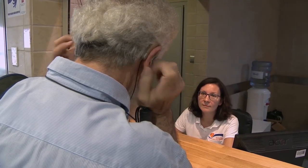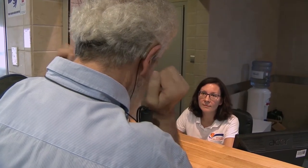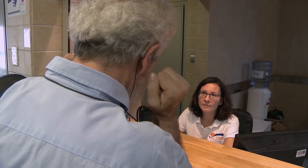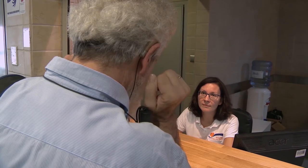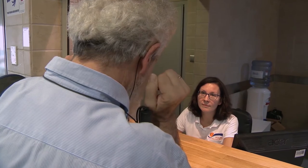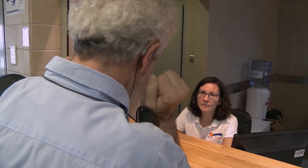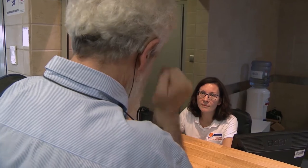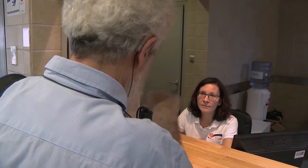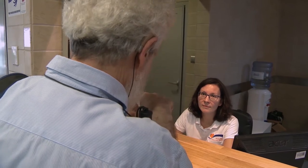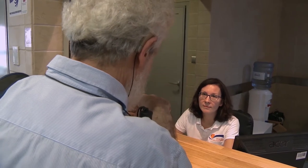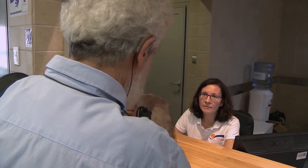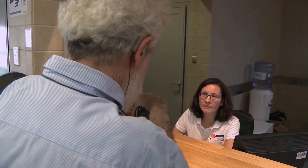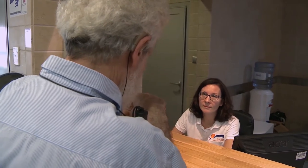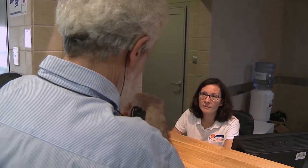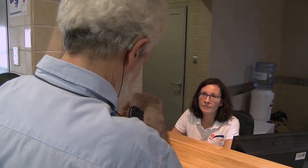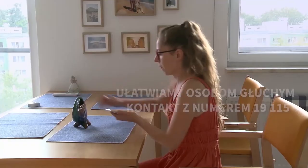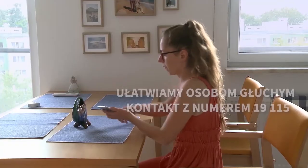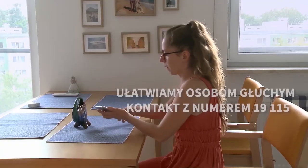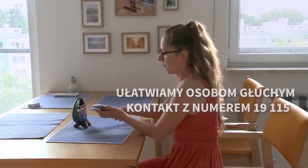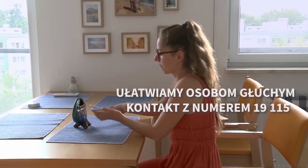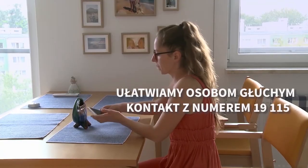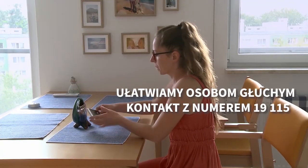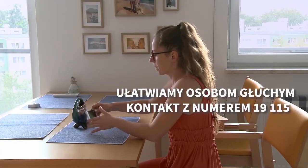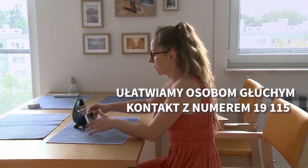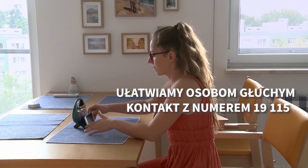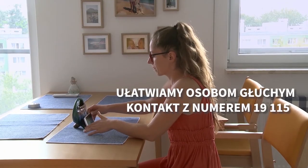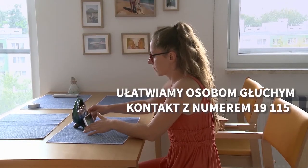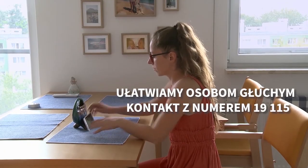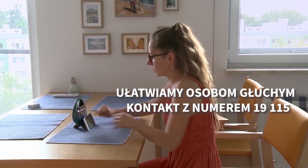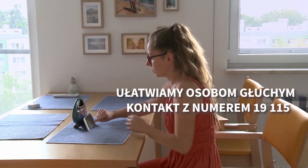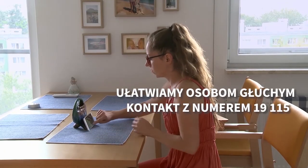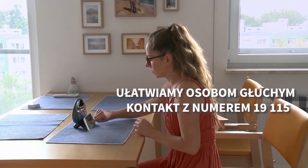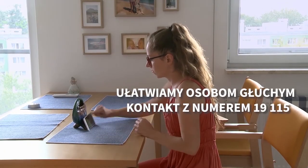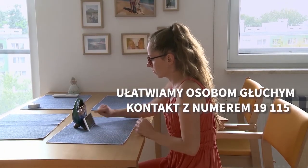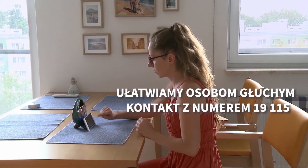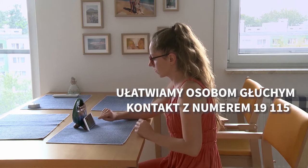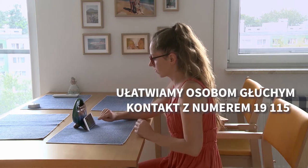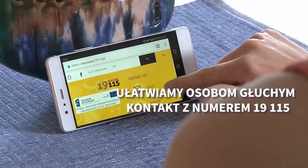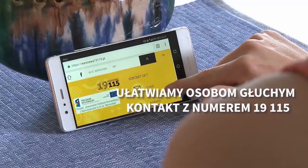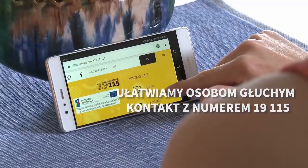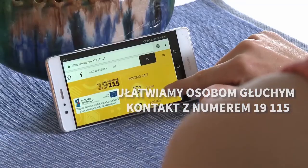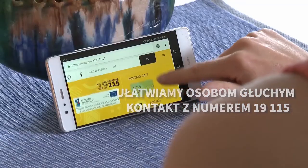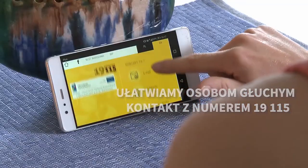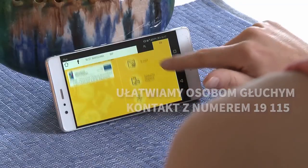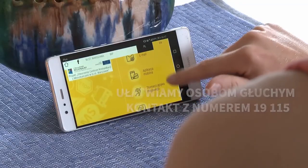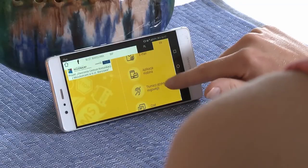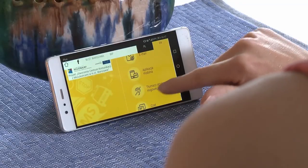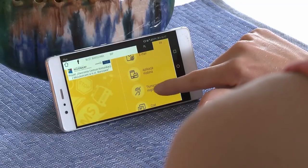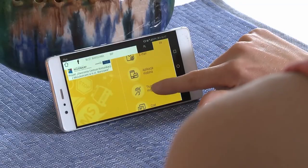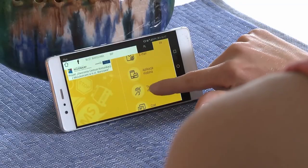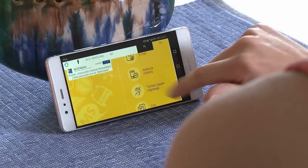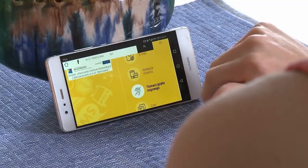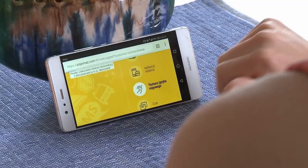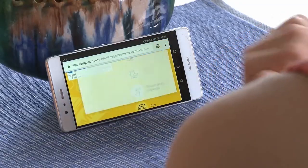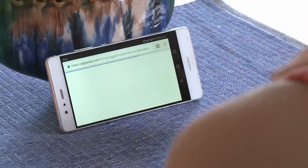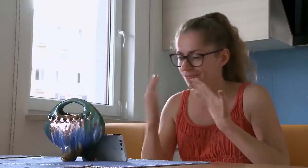słuchowy. Młoda kobieta w swoim mieszkaniu ustawia telefon na stole, uruchamia wideo połączenie. Na ekranie napis: